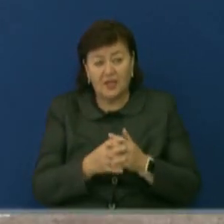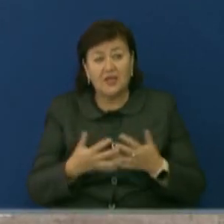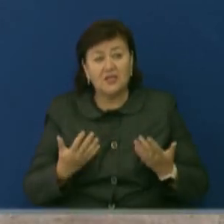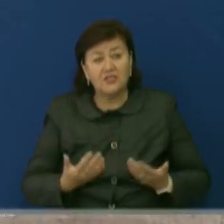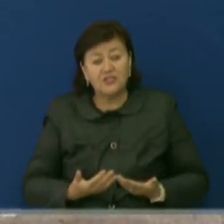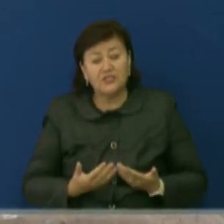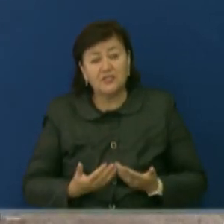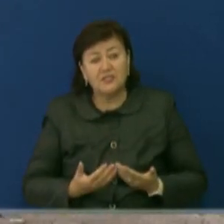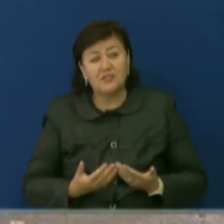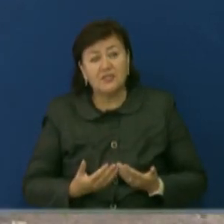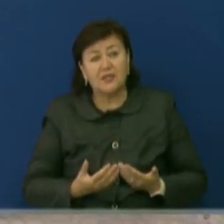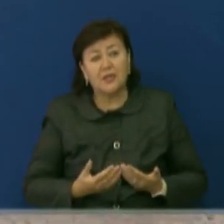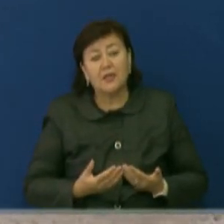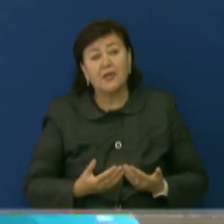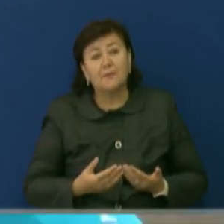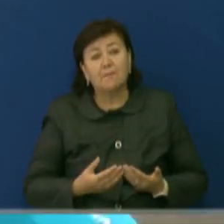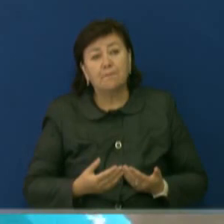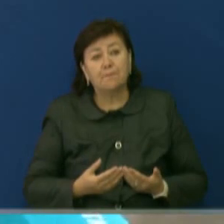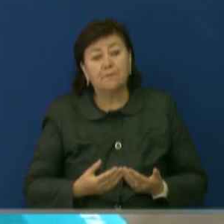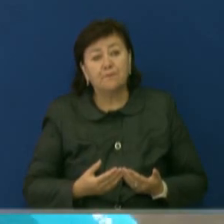пункта полностью охвачены прививками.